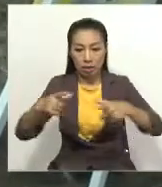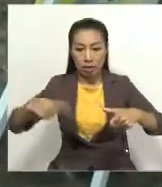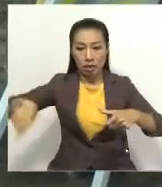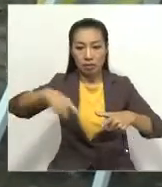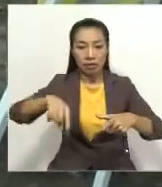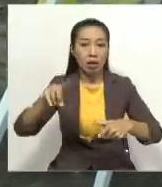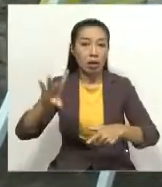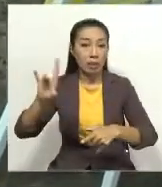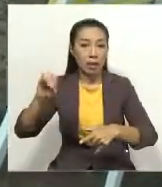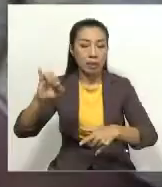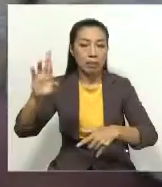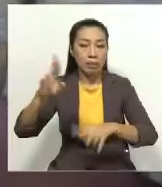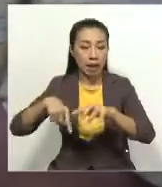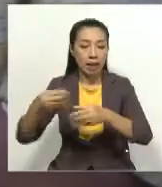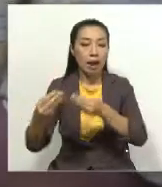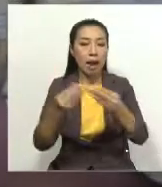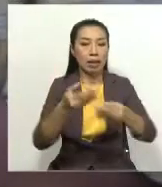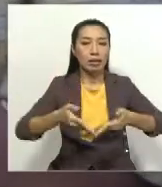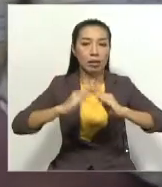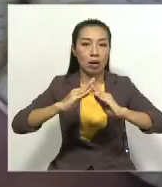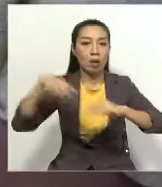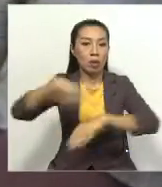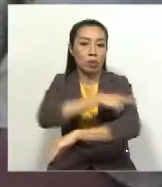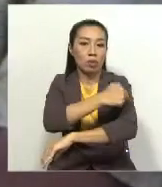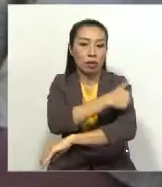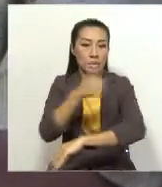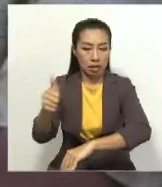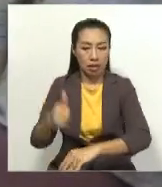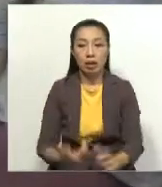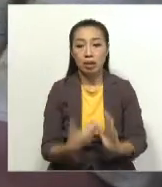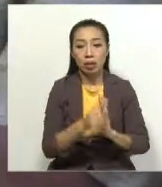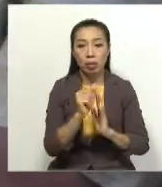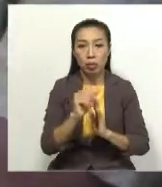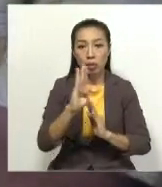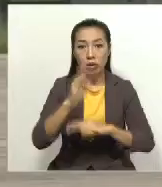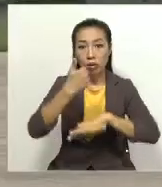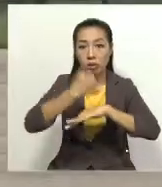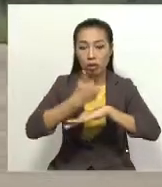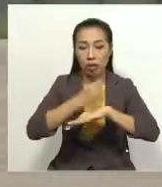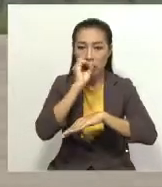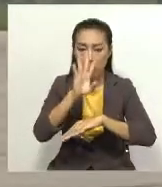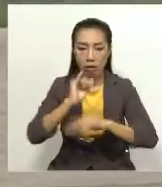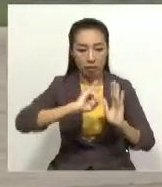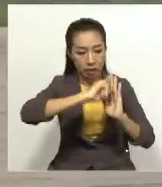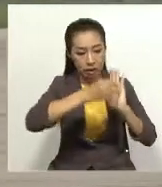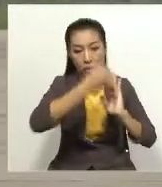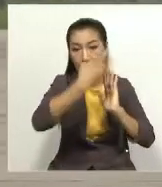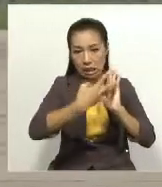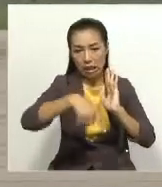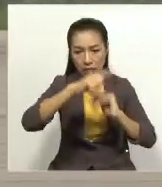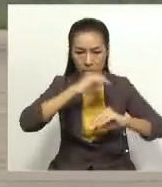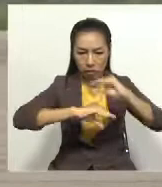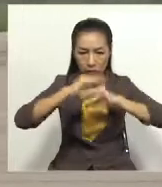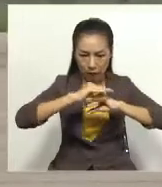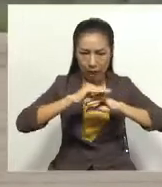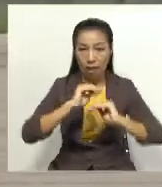ไร่ทำโครงการด้านนายสฤทธิ์วิทูลผู้ว่าราชการจังหวัดอุบลราชธานีเปิดเผยว่าทั้ง4จังหวัดพร้อมจะเสนอโครงการพั